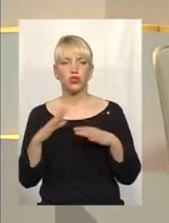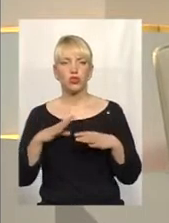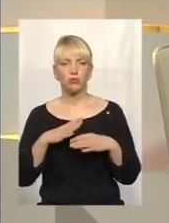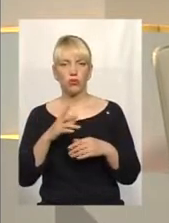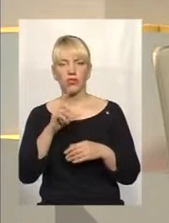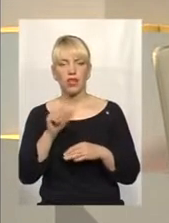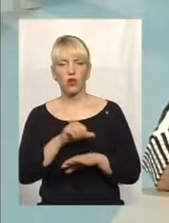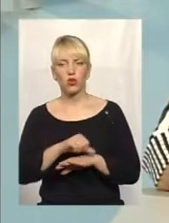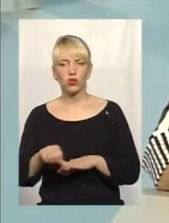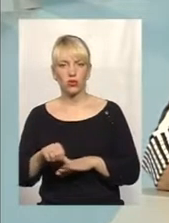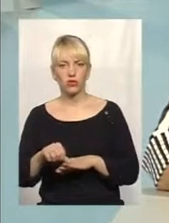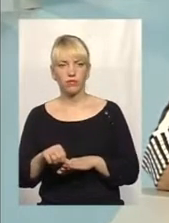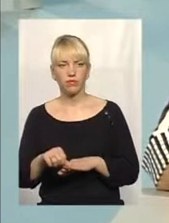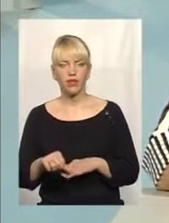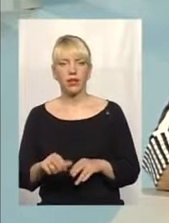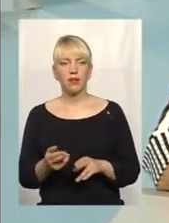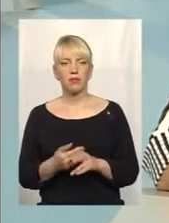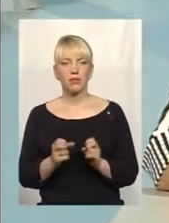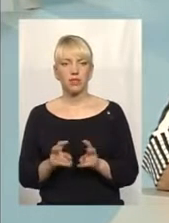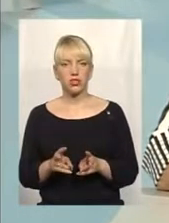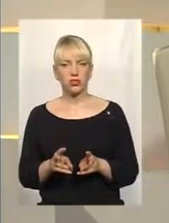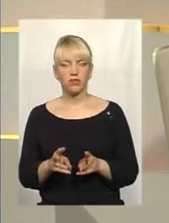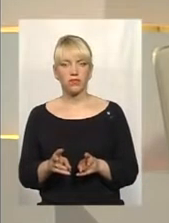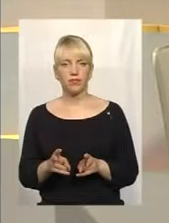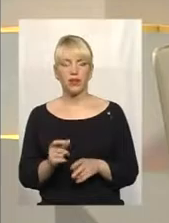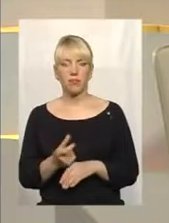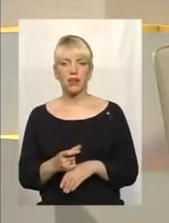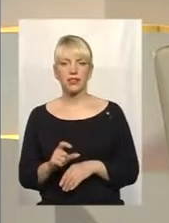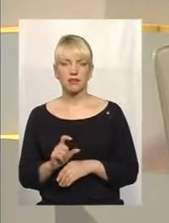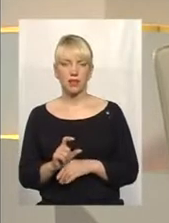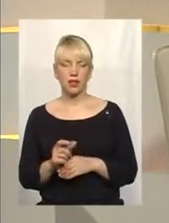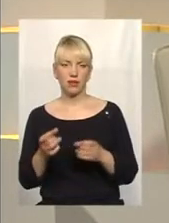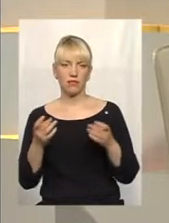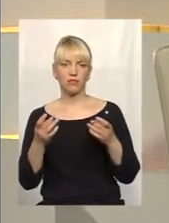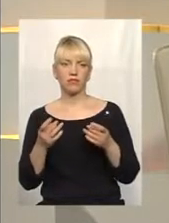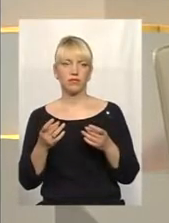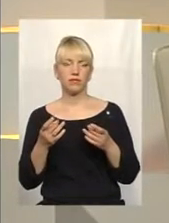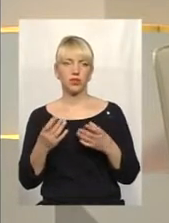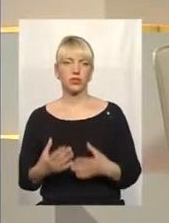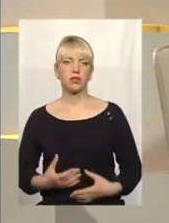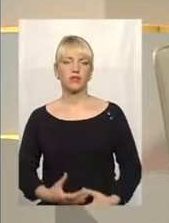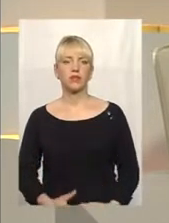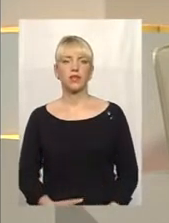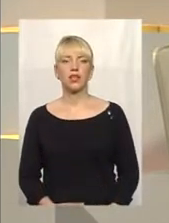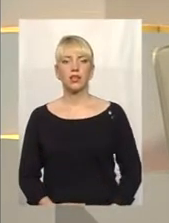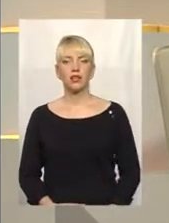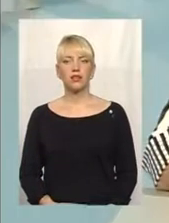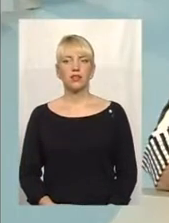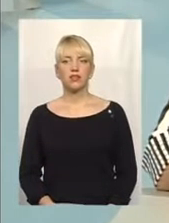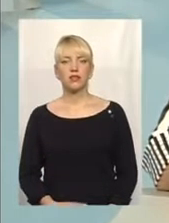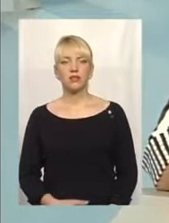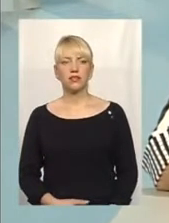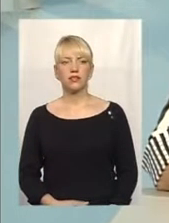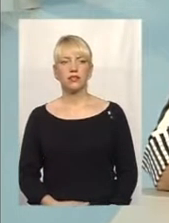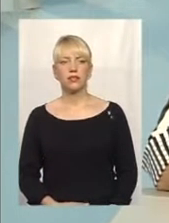за кордоном безпечним і максимально позитивним? Звичайно, це чудово, коли є можливість у сім'ї